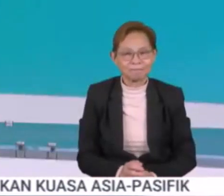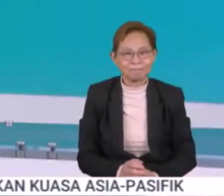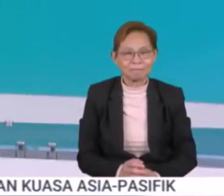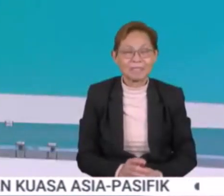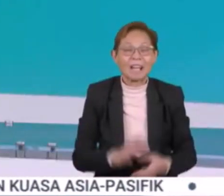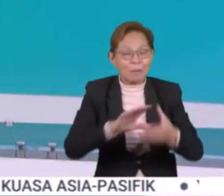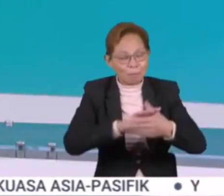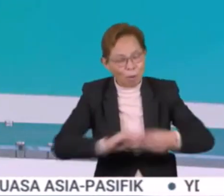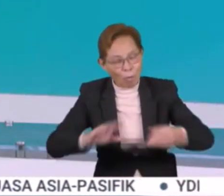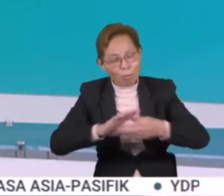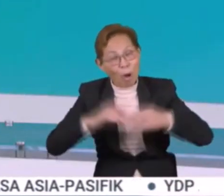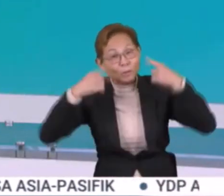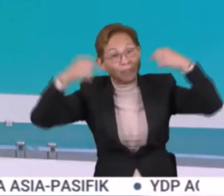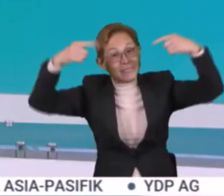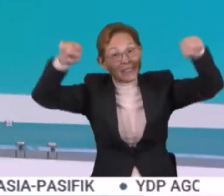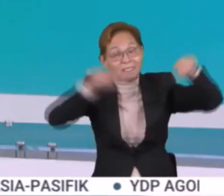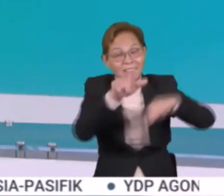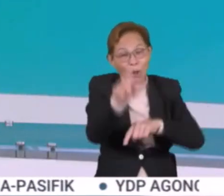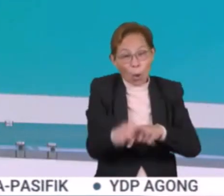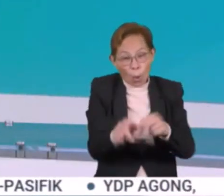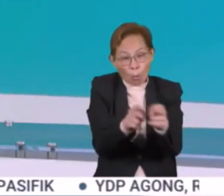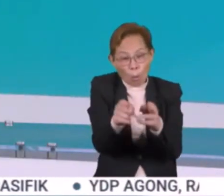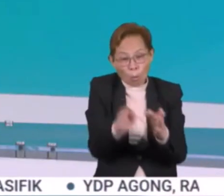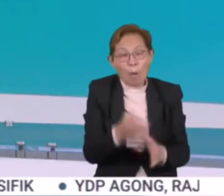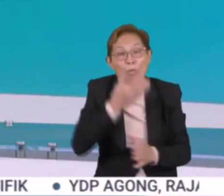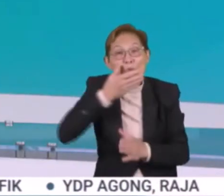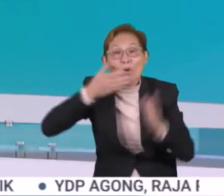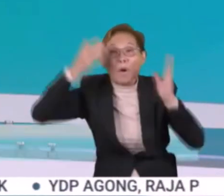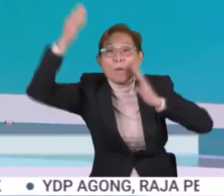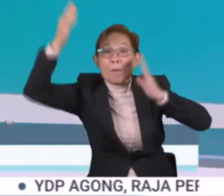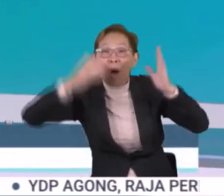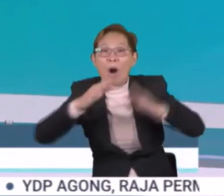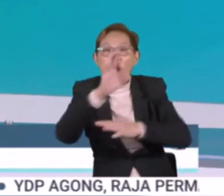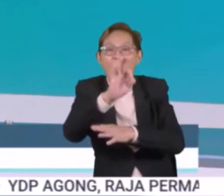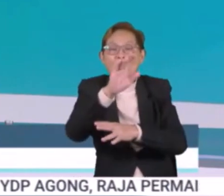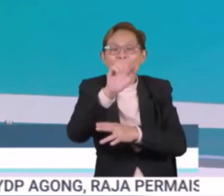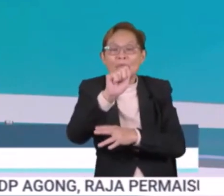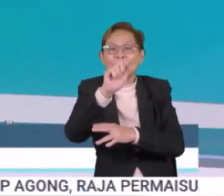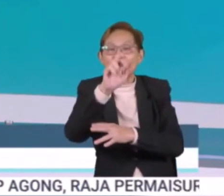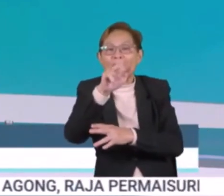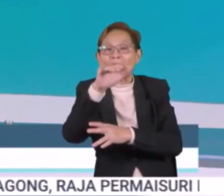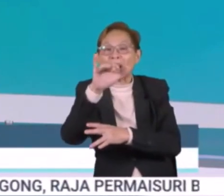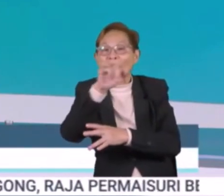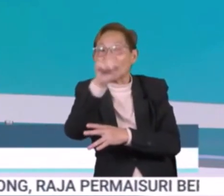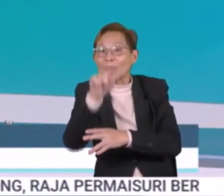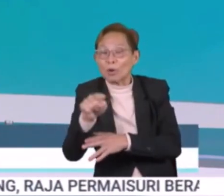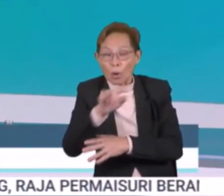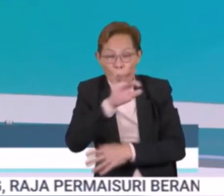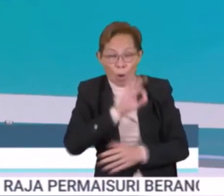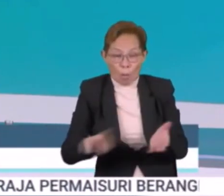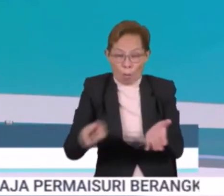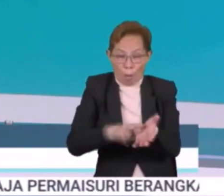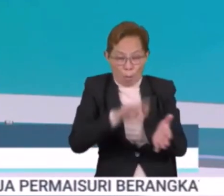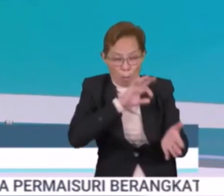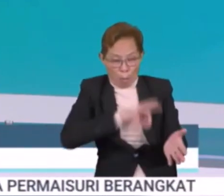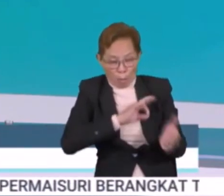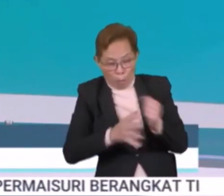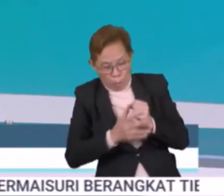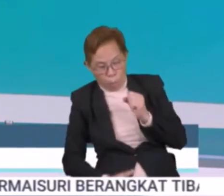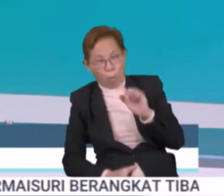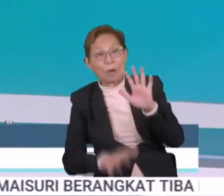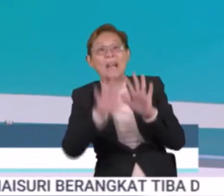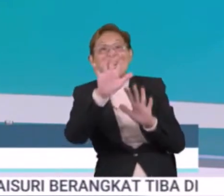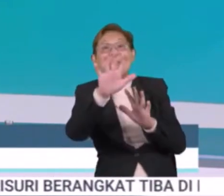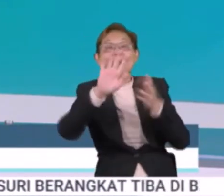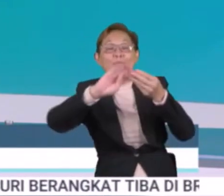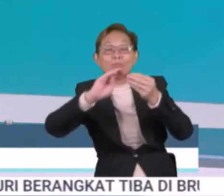ini pula kisah kejayaan seorang Usahawan Muda tempatan Muhammad Fairuz Effendi mencatatkan keuntungan mencecah lima